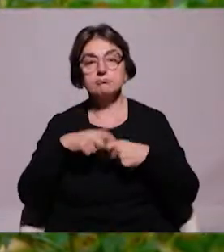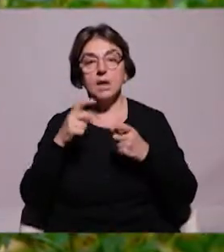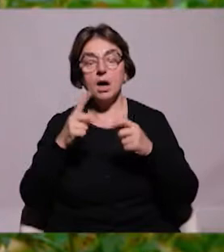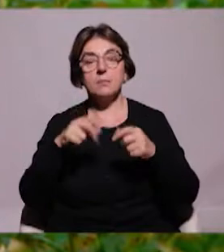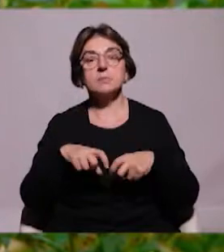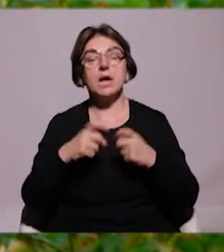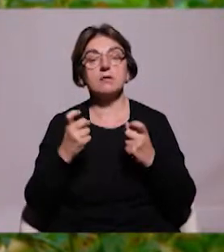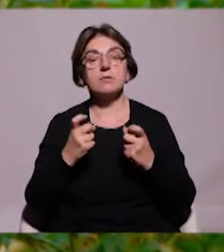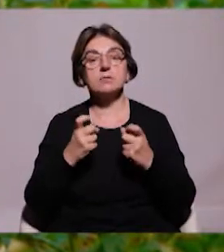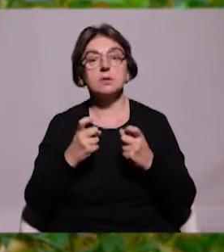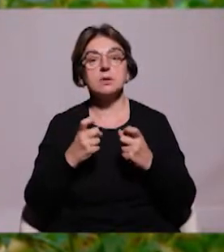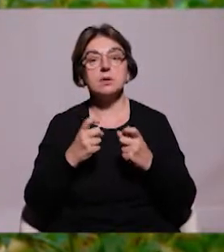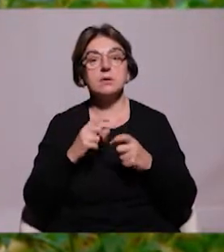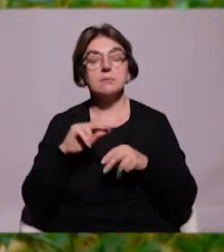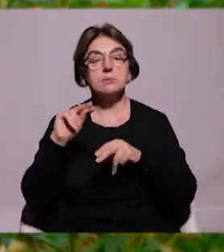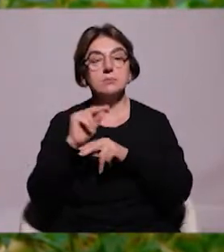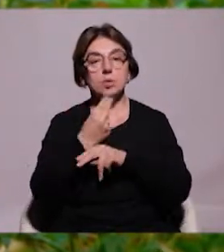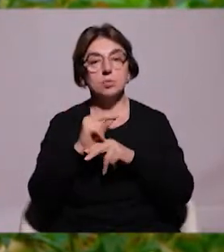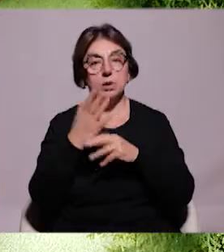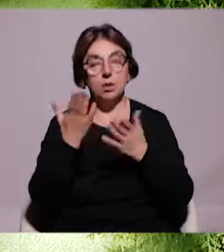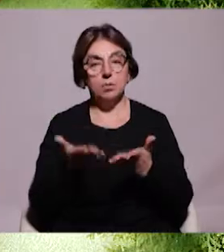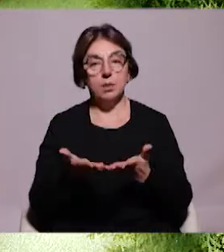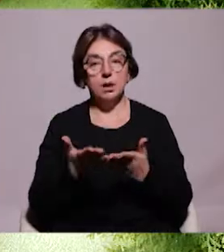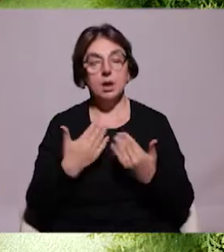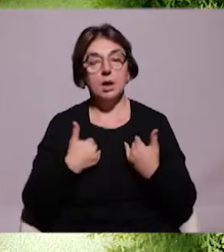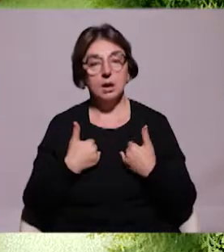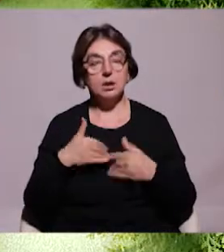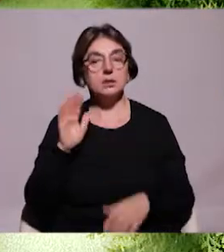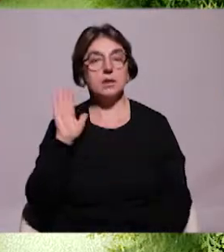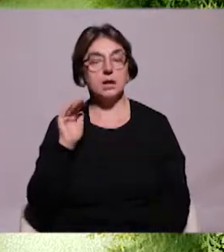სახის დარღვევის თავიდან აცილება? ახლა კი